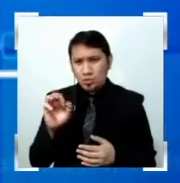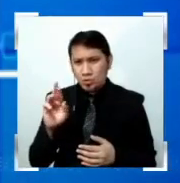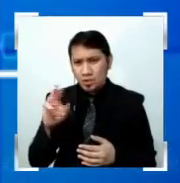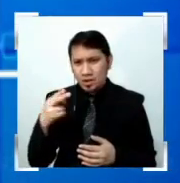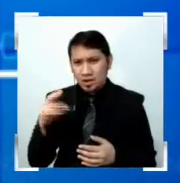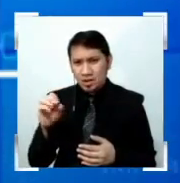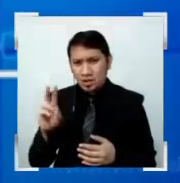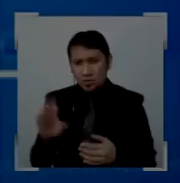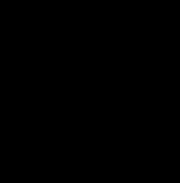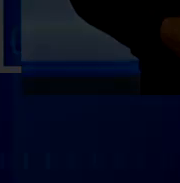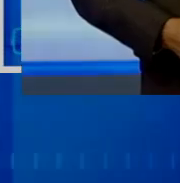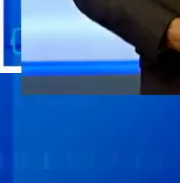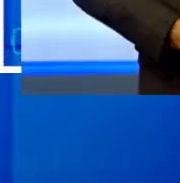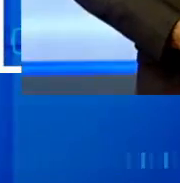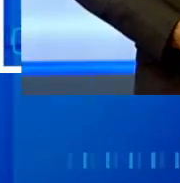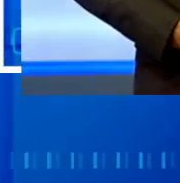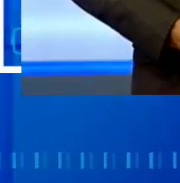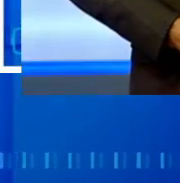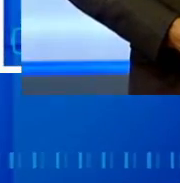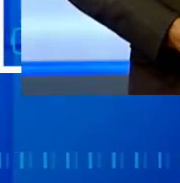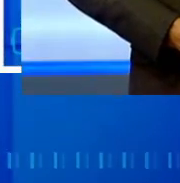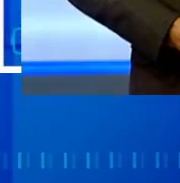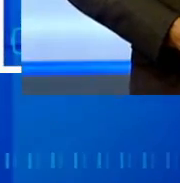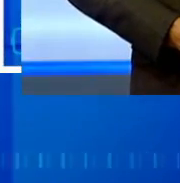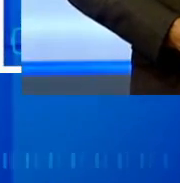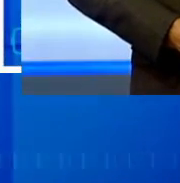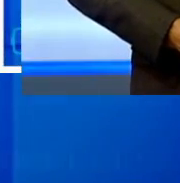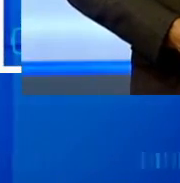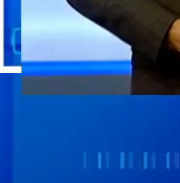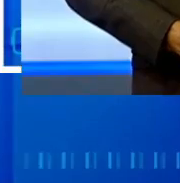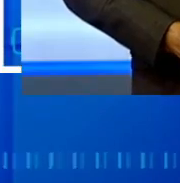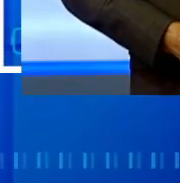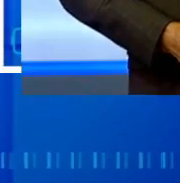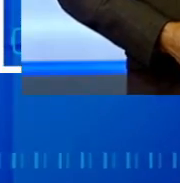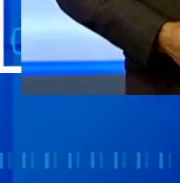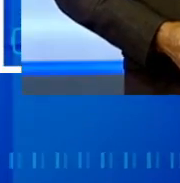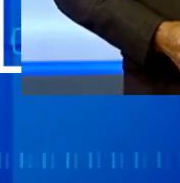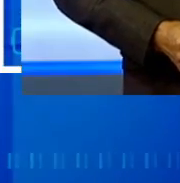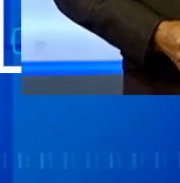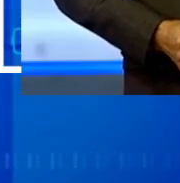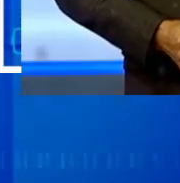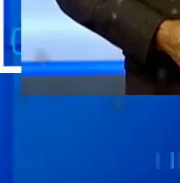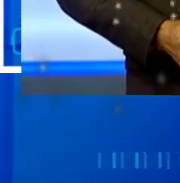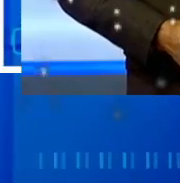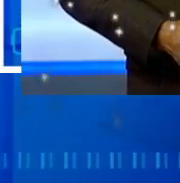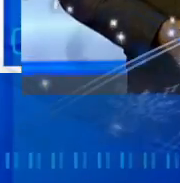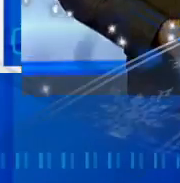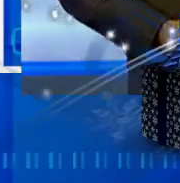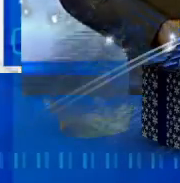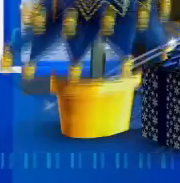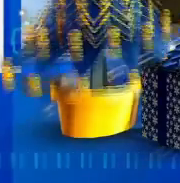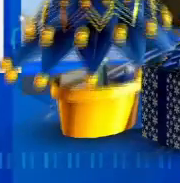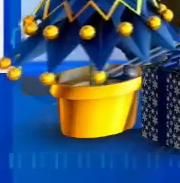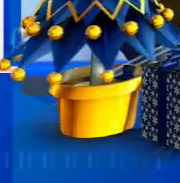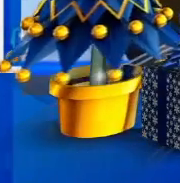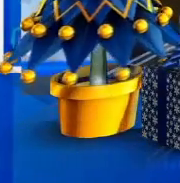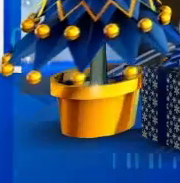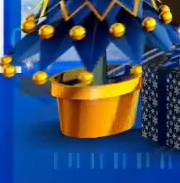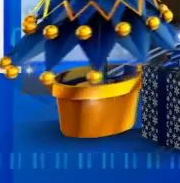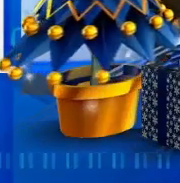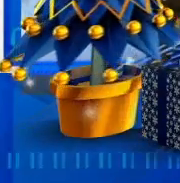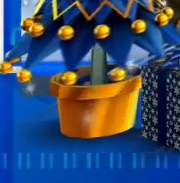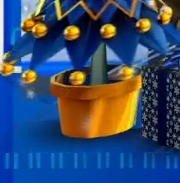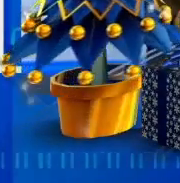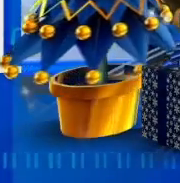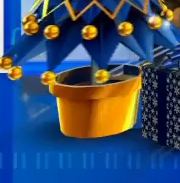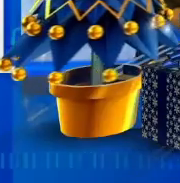kaukulang reklamo. At yan ang mga balitang ating sinaksihan, mga igan, 72 araw na lang, Pasko na. Ako